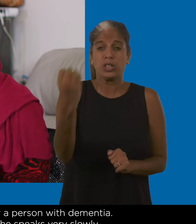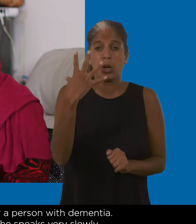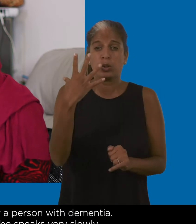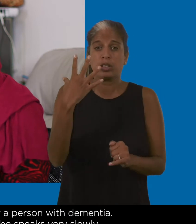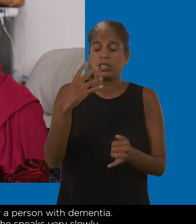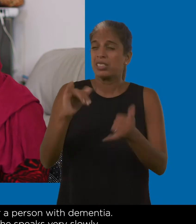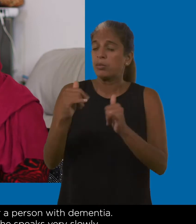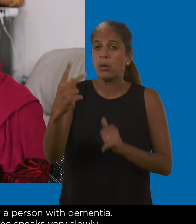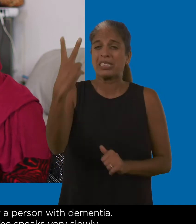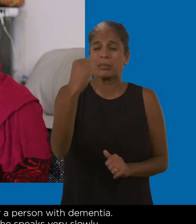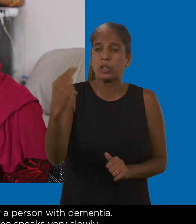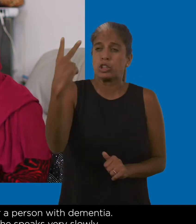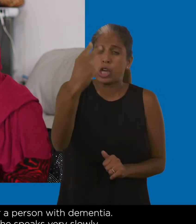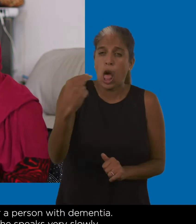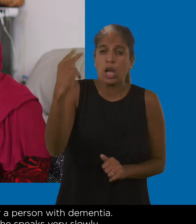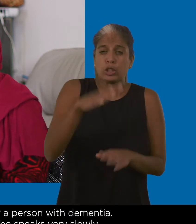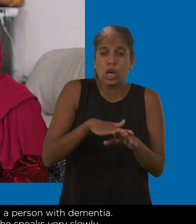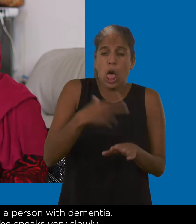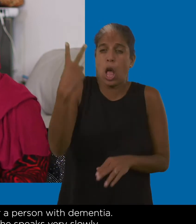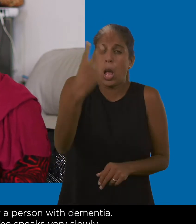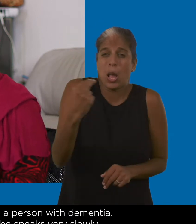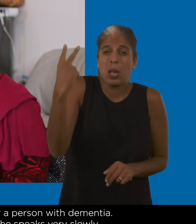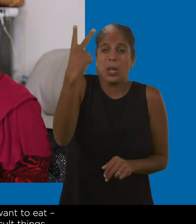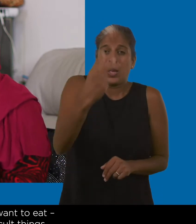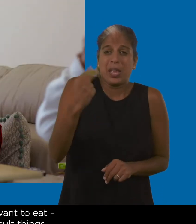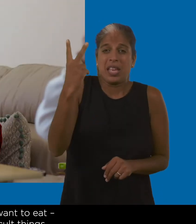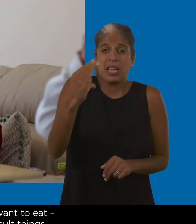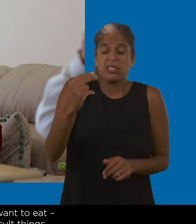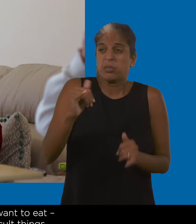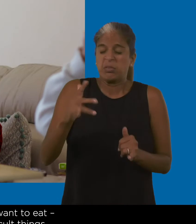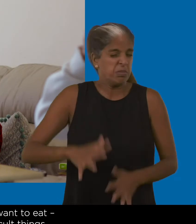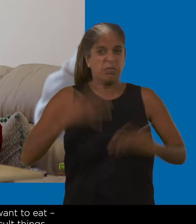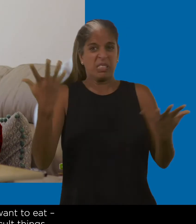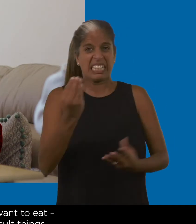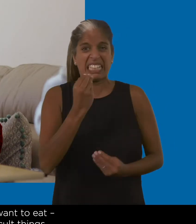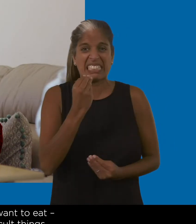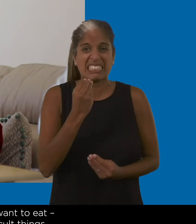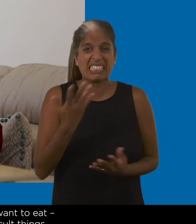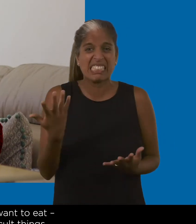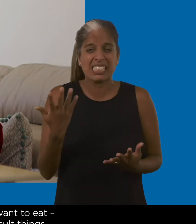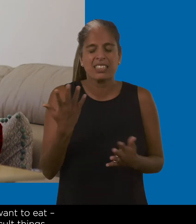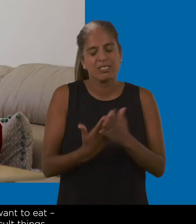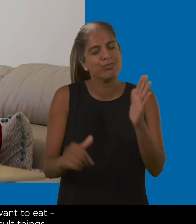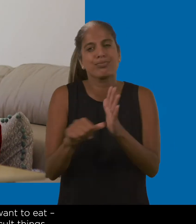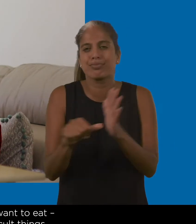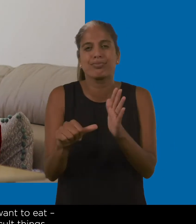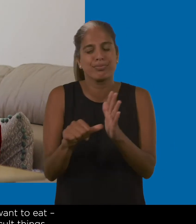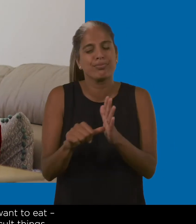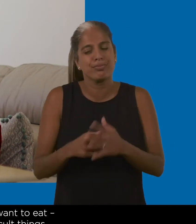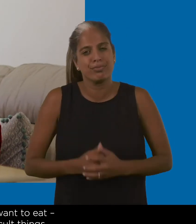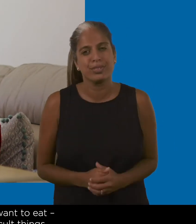Sometimes shout करती हैं, sometimes slow बोलती हैं, sometimes होता है मैंने नहीं खाना. तो